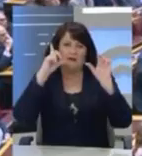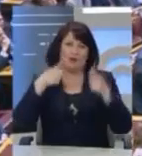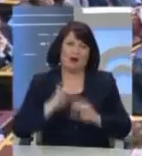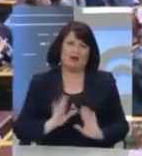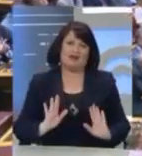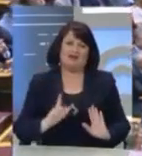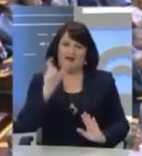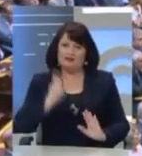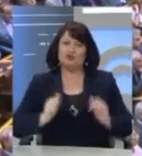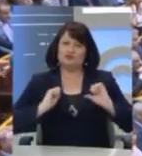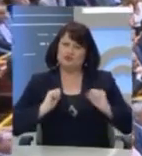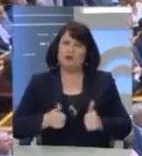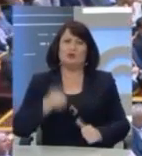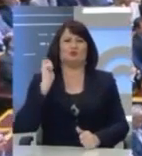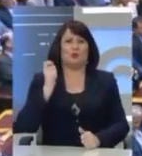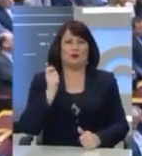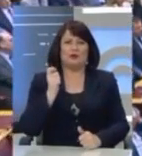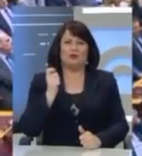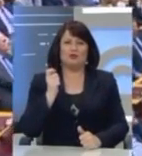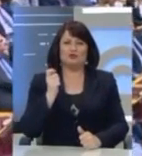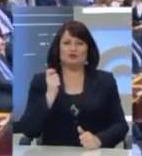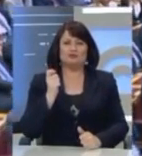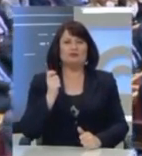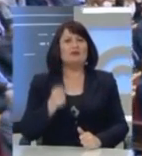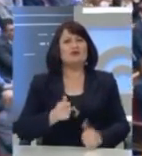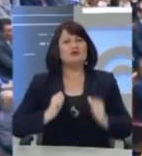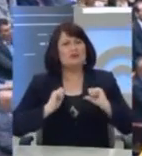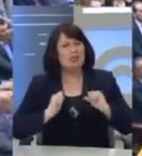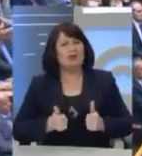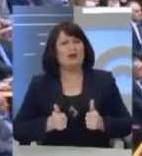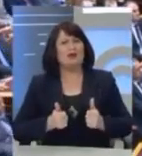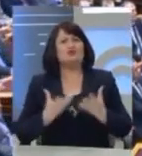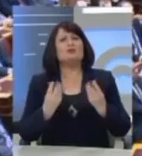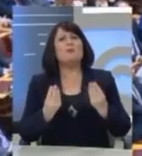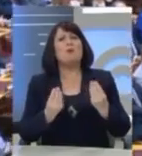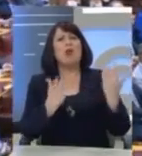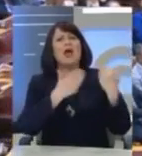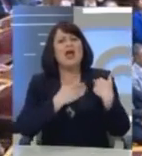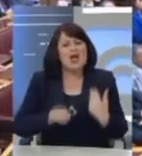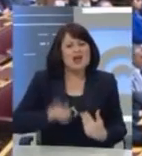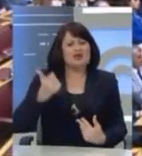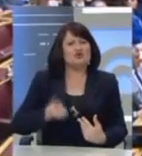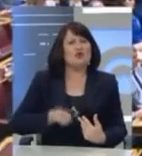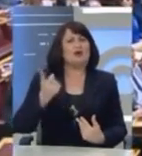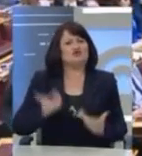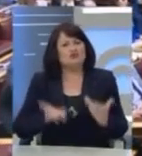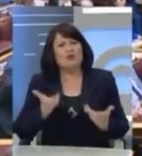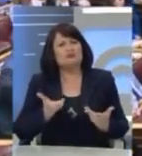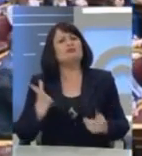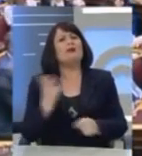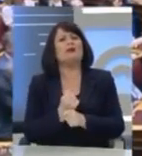έναν τολμηρό πολιτικό που δεν δίστασε να αναλάβει πολλά πολιτικά ρίσκα